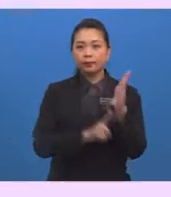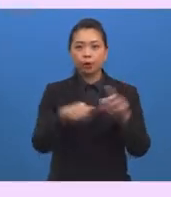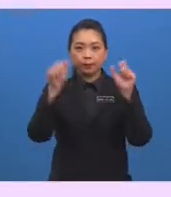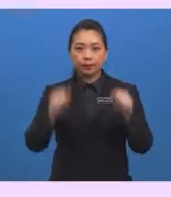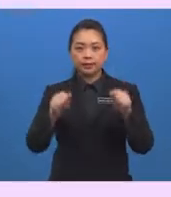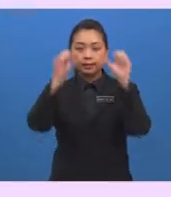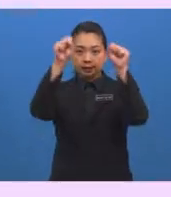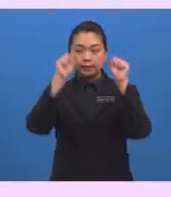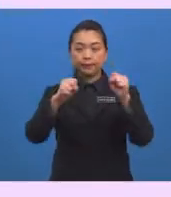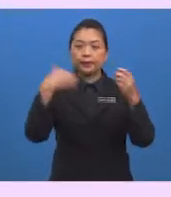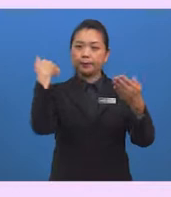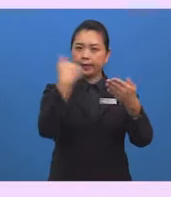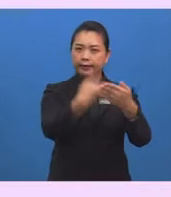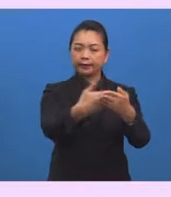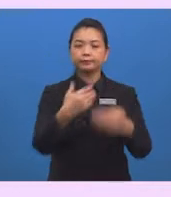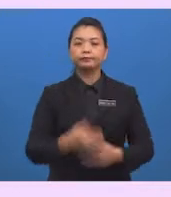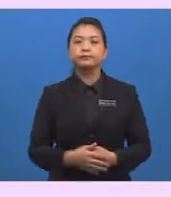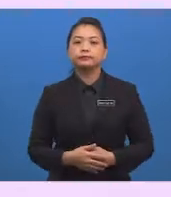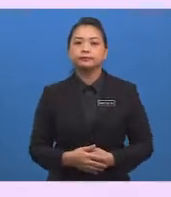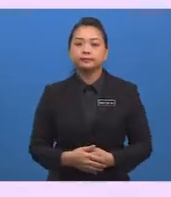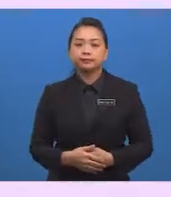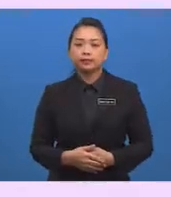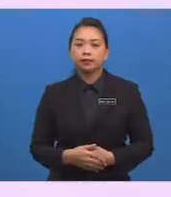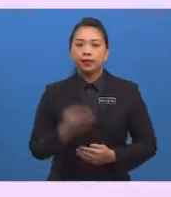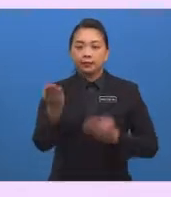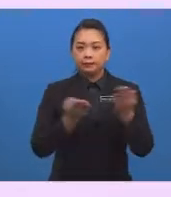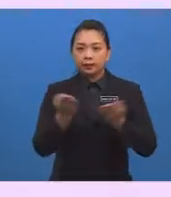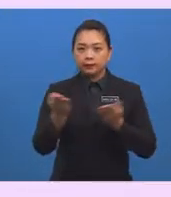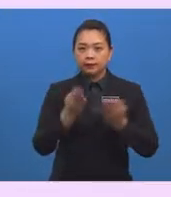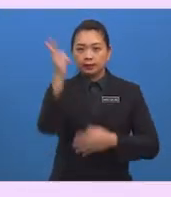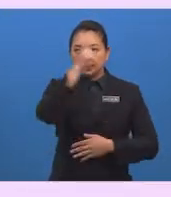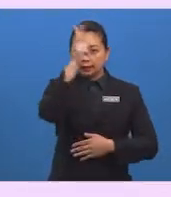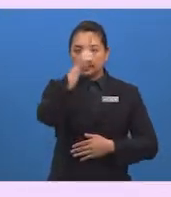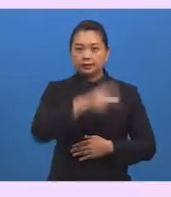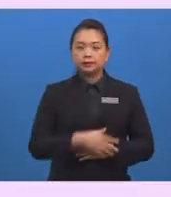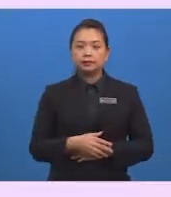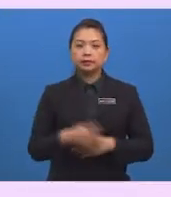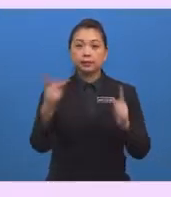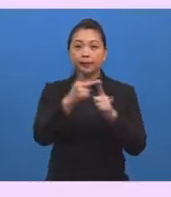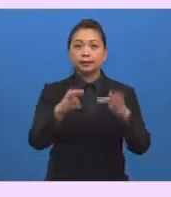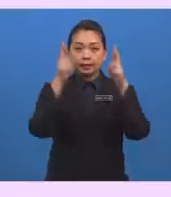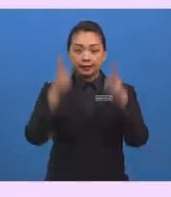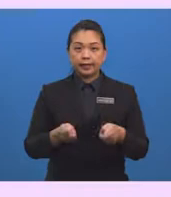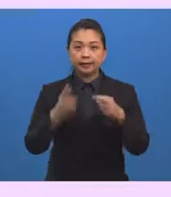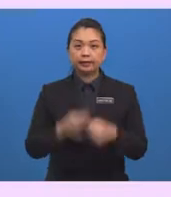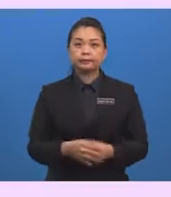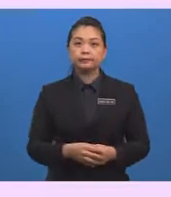meningkatkan keupayaan sistem penyampaian perkhidmatan kerajaan kepada